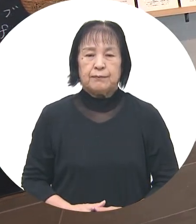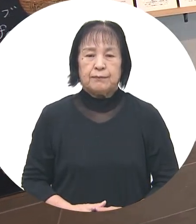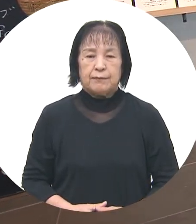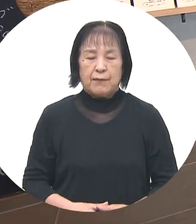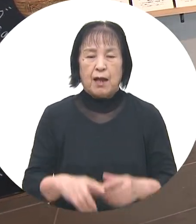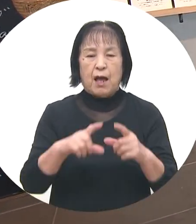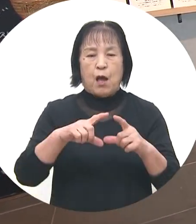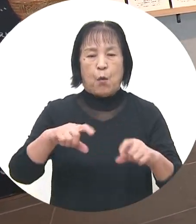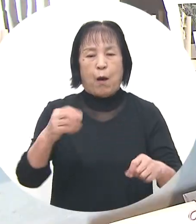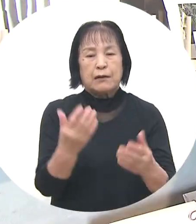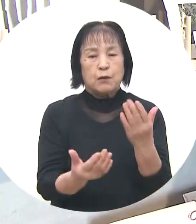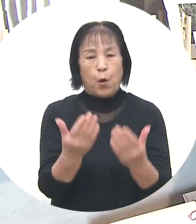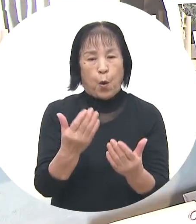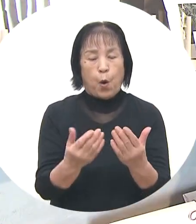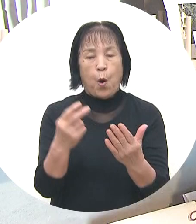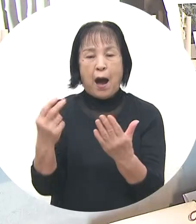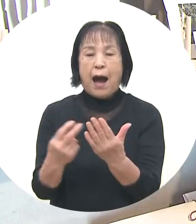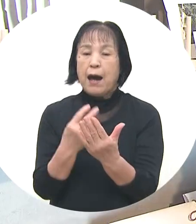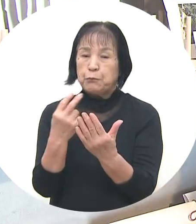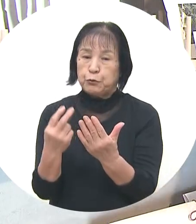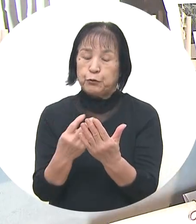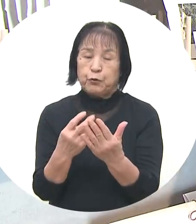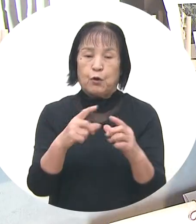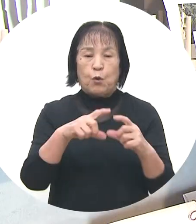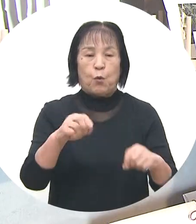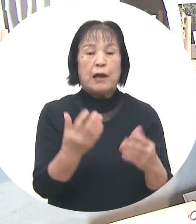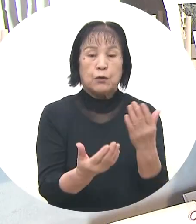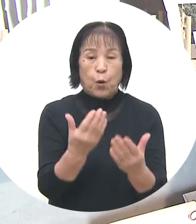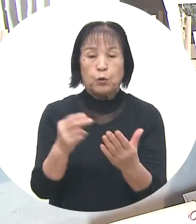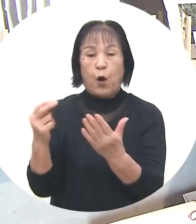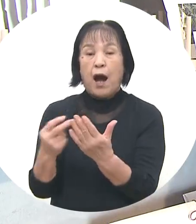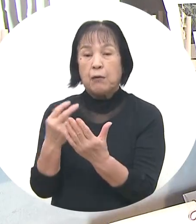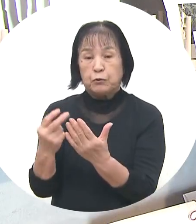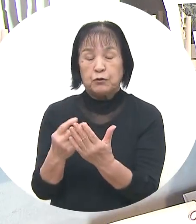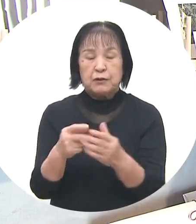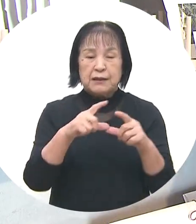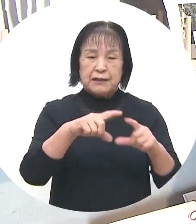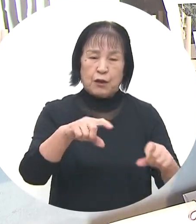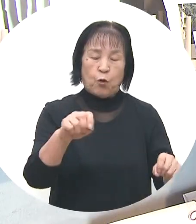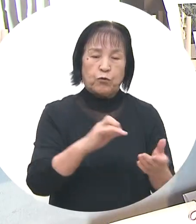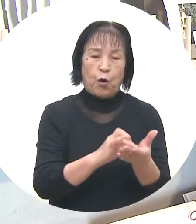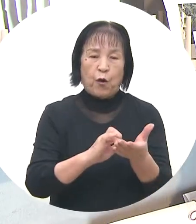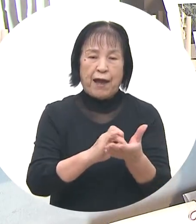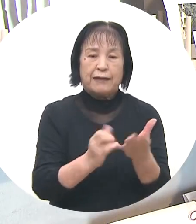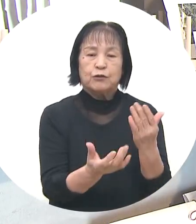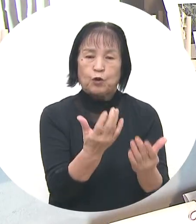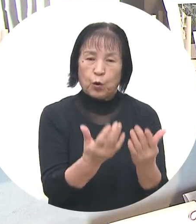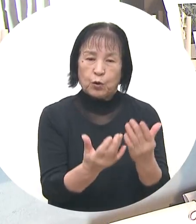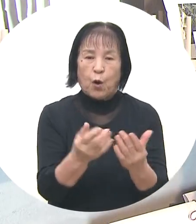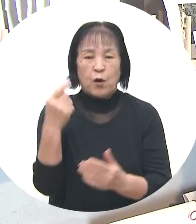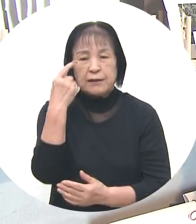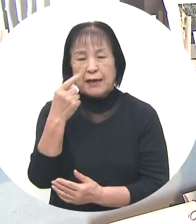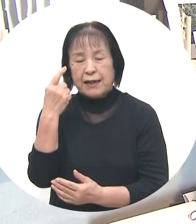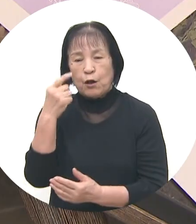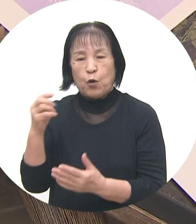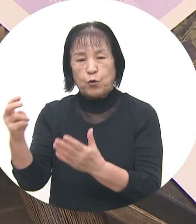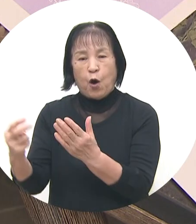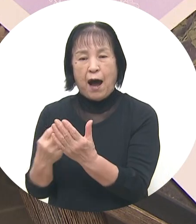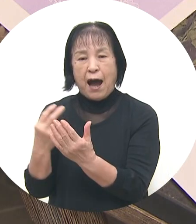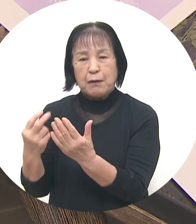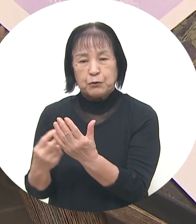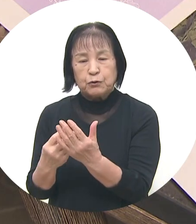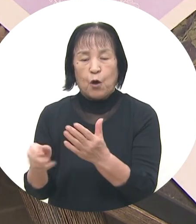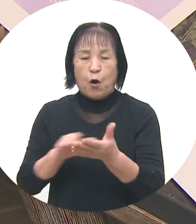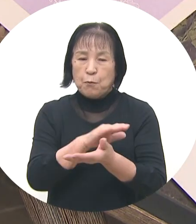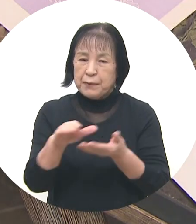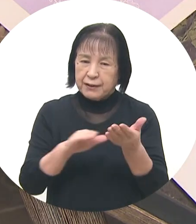和装ハーブなんですけど、和装とハーブっていうことで、日本の薬草とですね、西洋のハーブをこうミックス